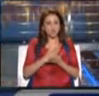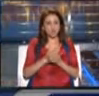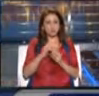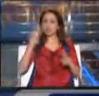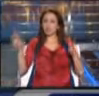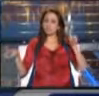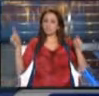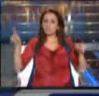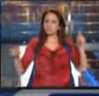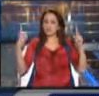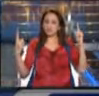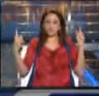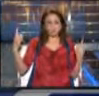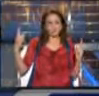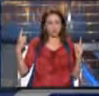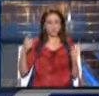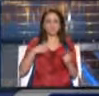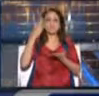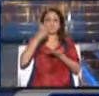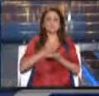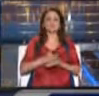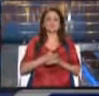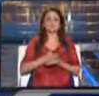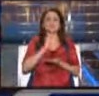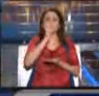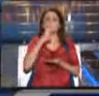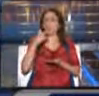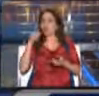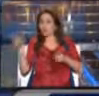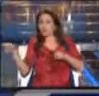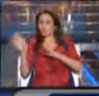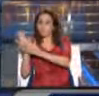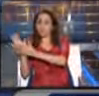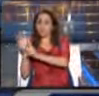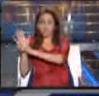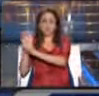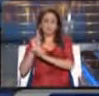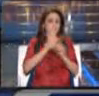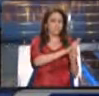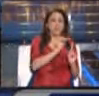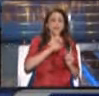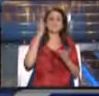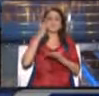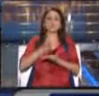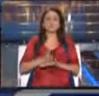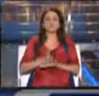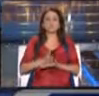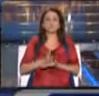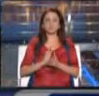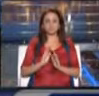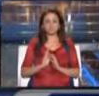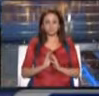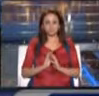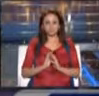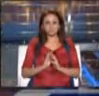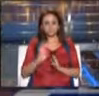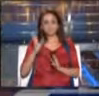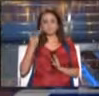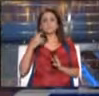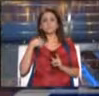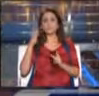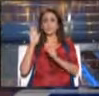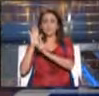طرفين بيترحب بمنتهى الحياديه. لكنه بينحاز لما تكون فيها قضيه قوميه تحتاج ان انت تنحاز بيها، ده الوقت اللي انت